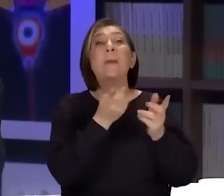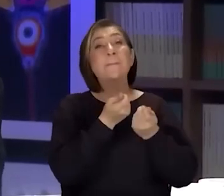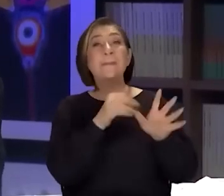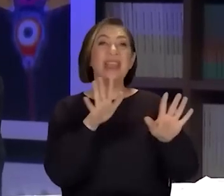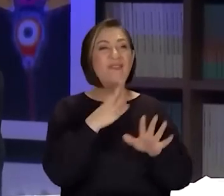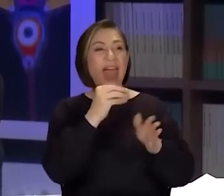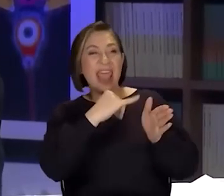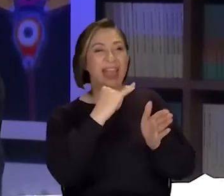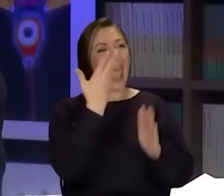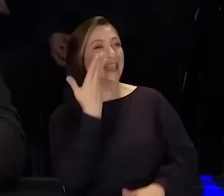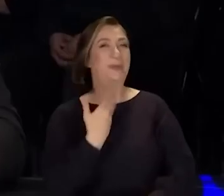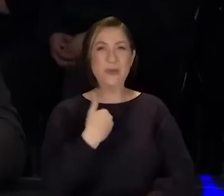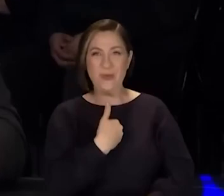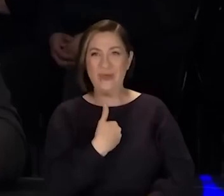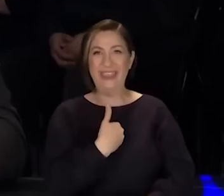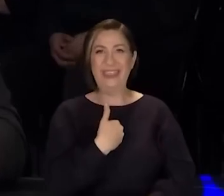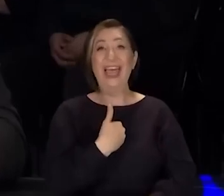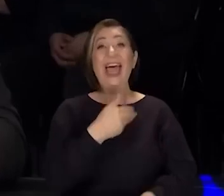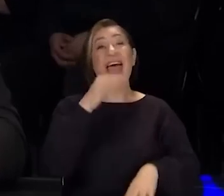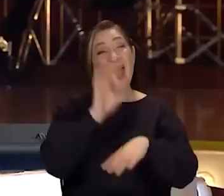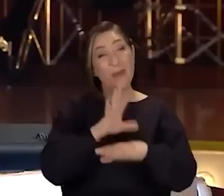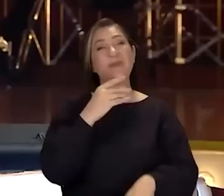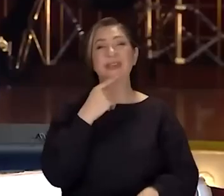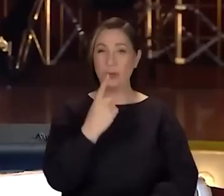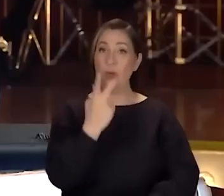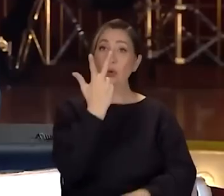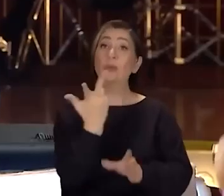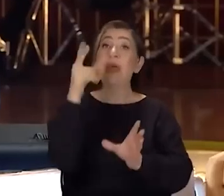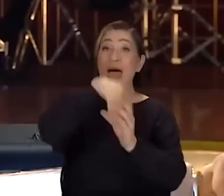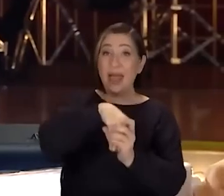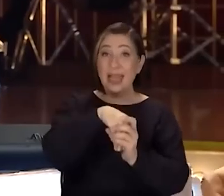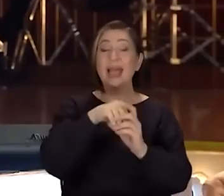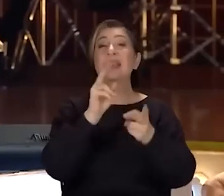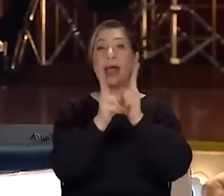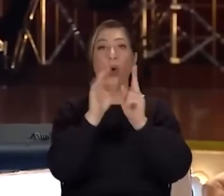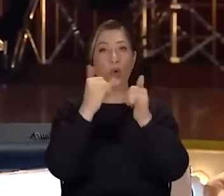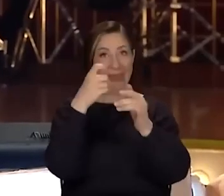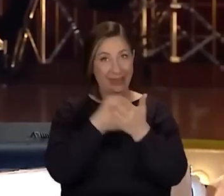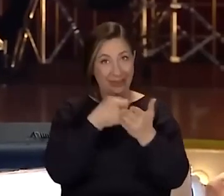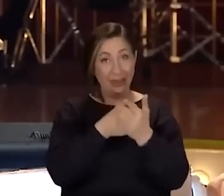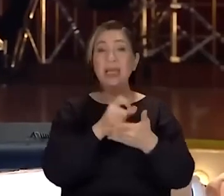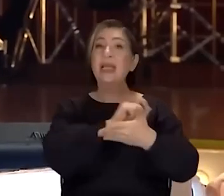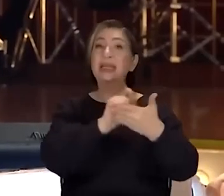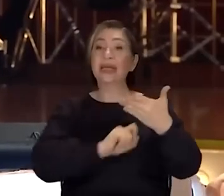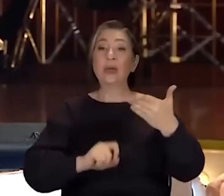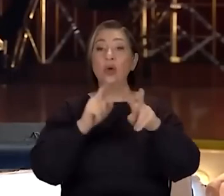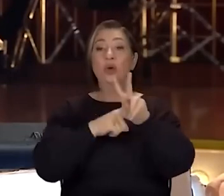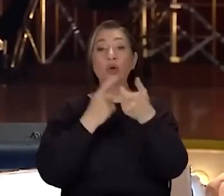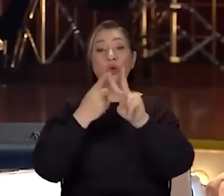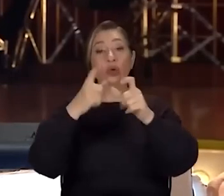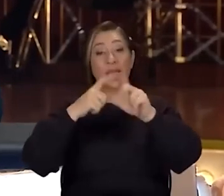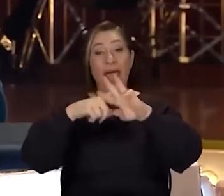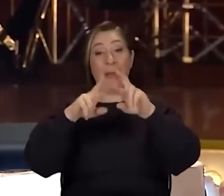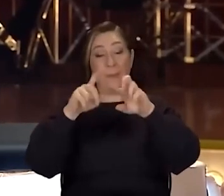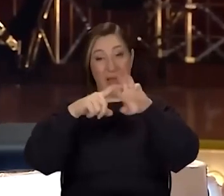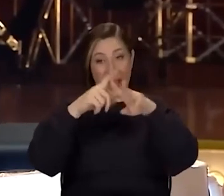en yakından izliyorum oyunu. Şimdi hemen söyleyeyim. Üçü Bir Arada oyunun ismi. Yazan Yunus Emre Gümüş,